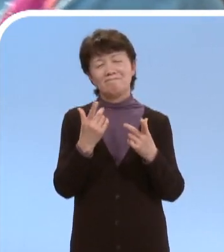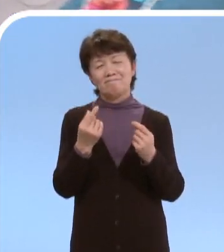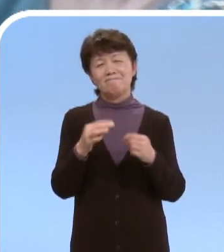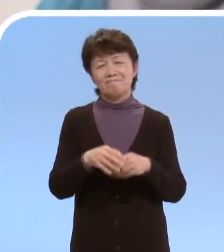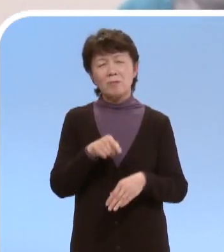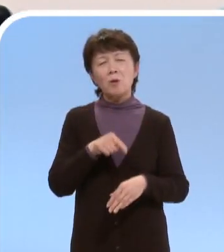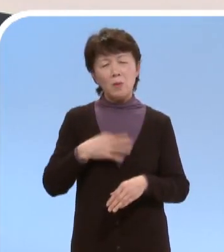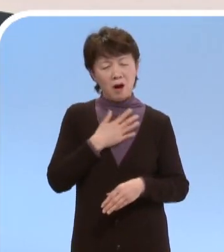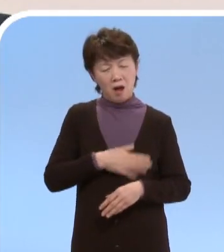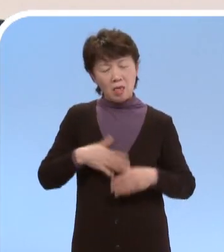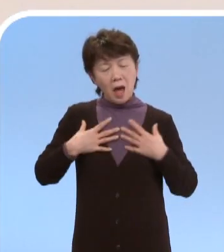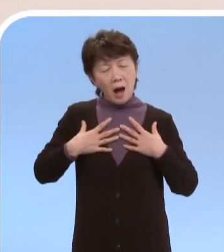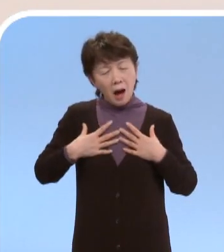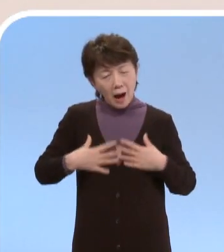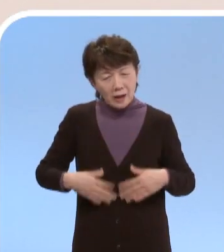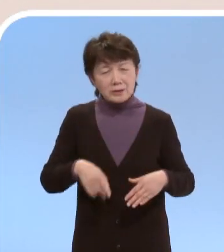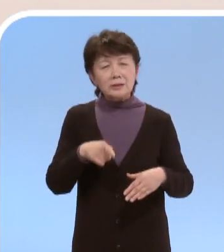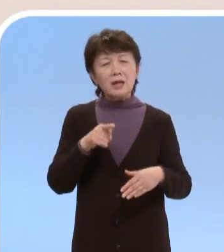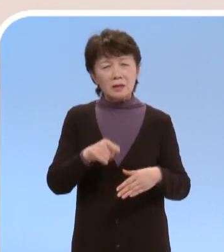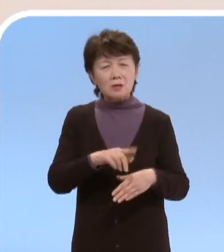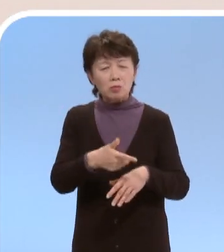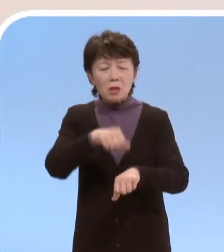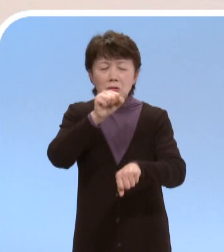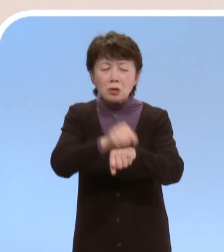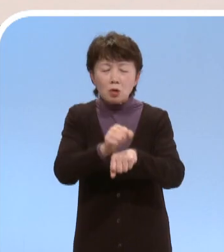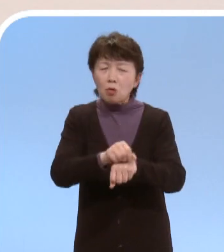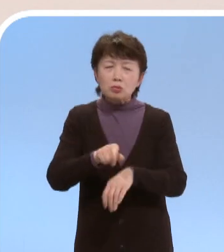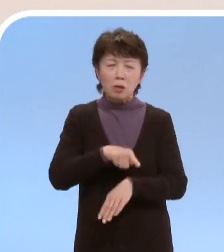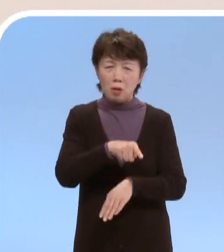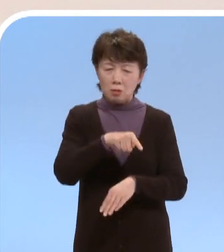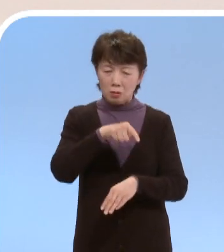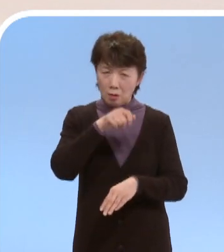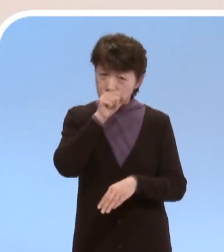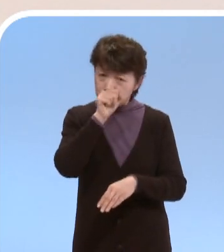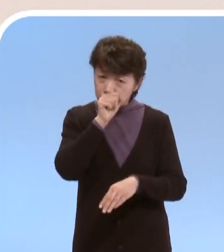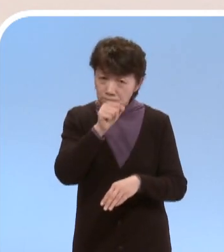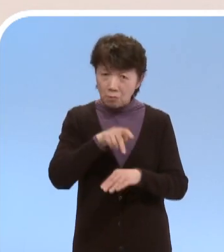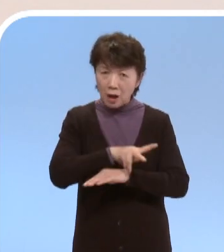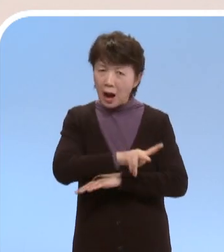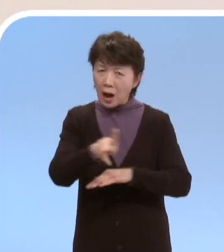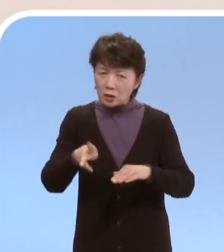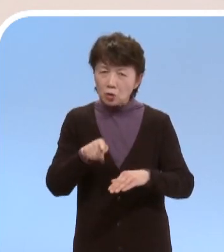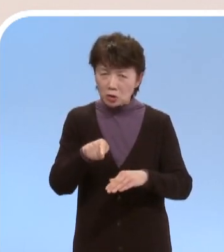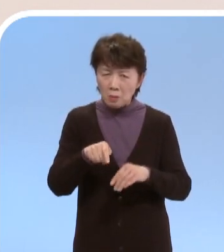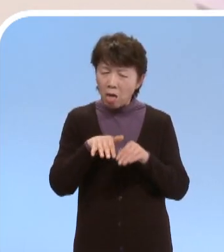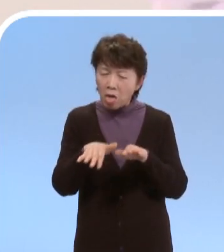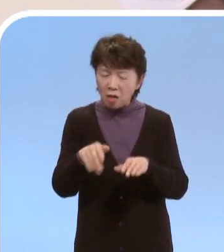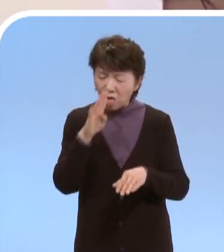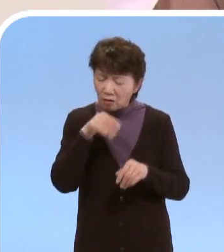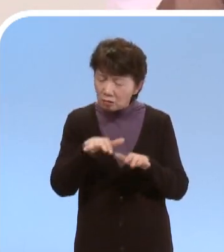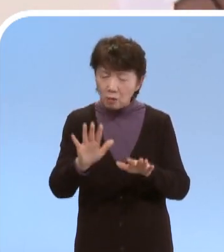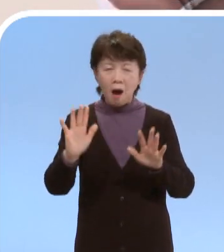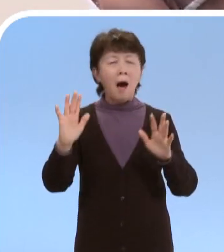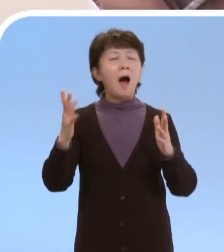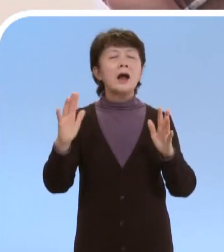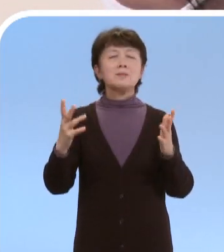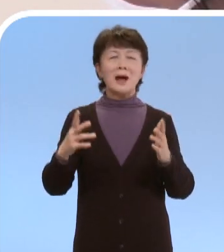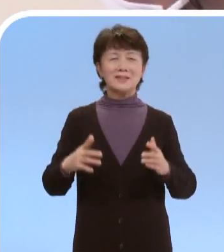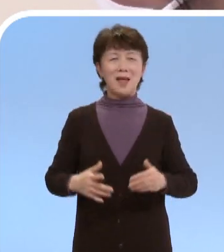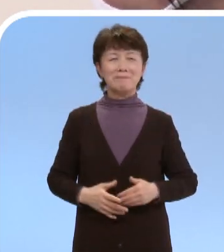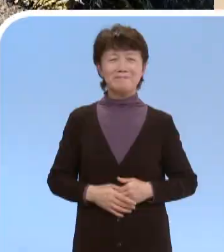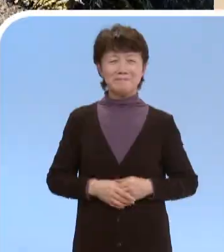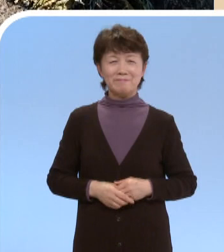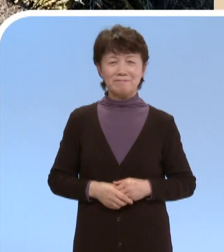由来の油を使用してますので、環境には全く影響が出ません。 はい、そういうのは使ってるんです か？そうです